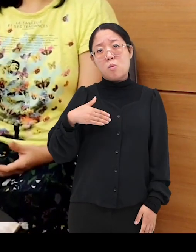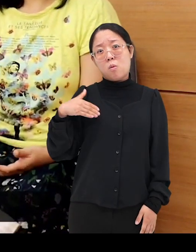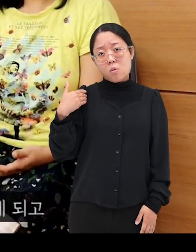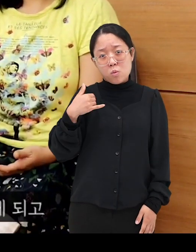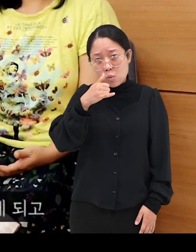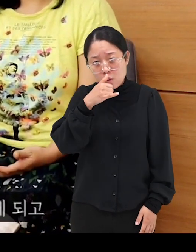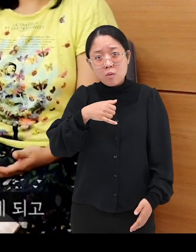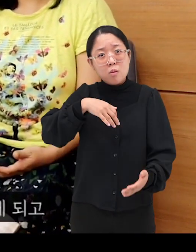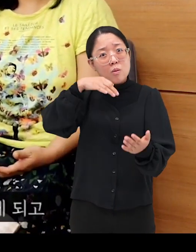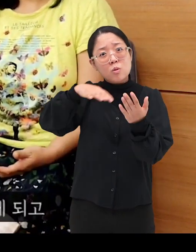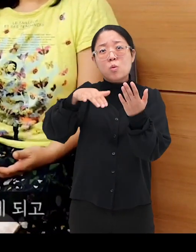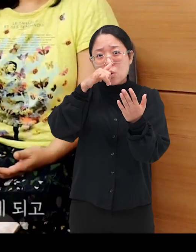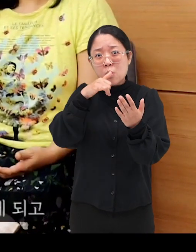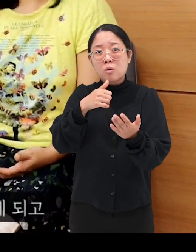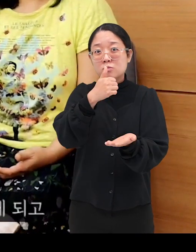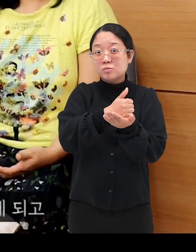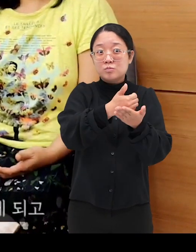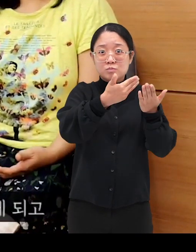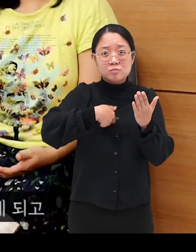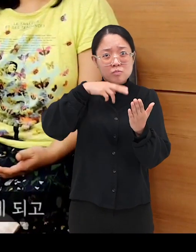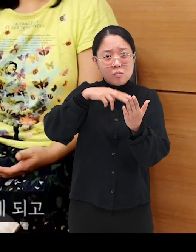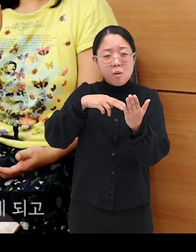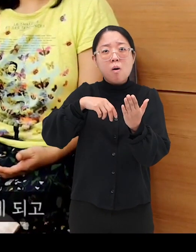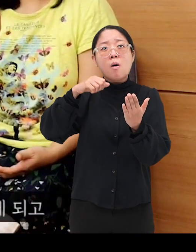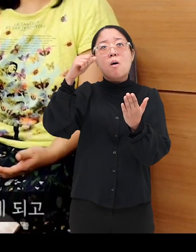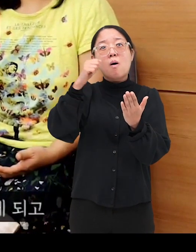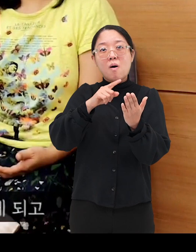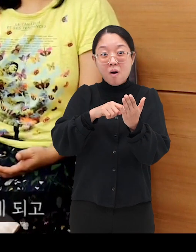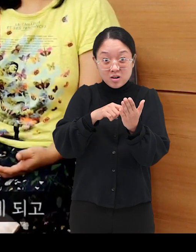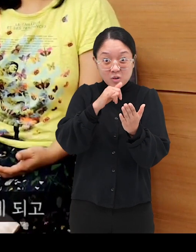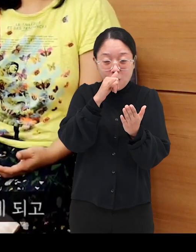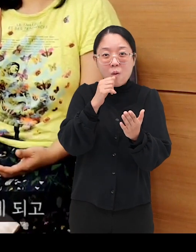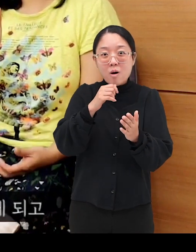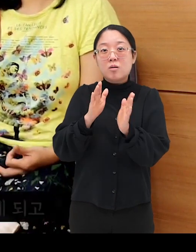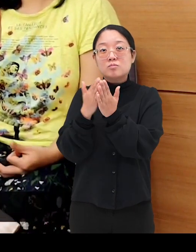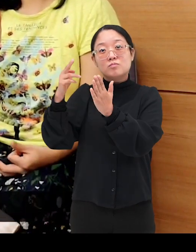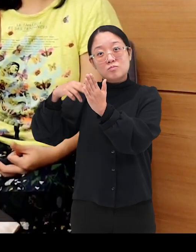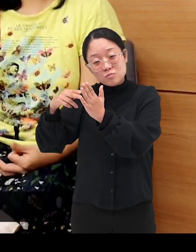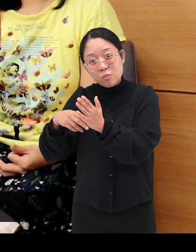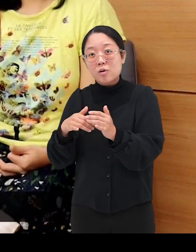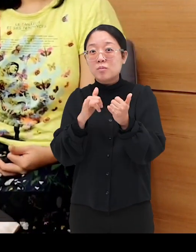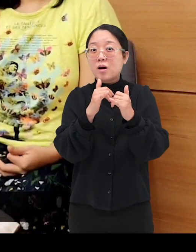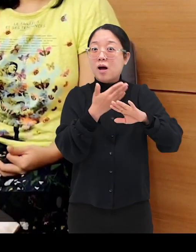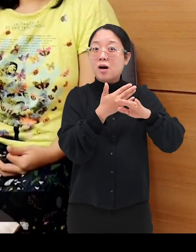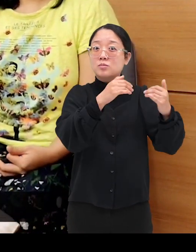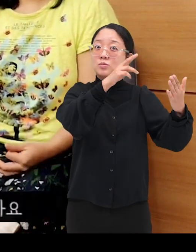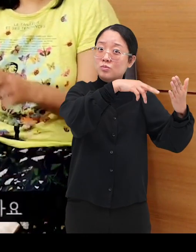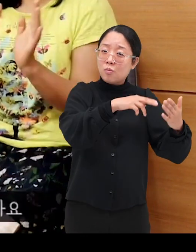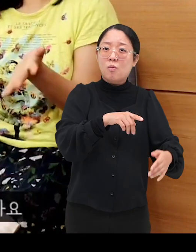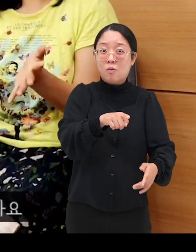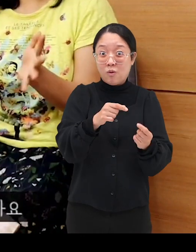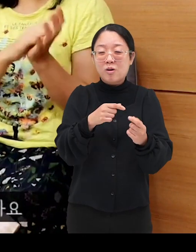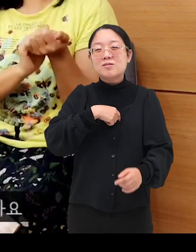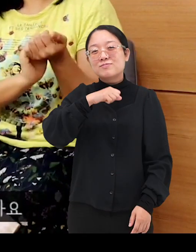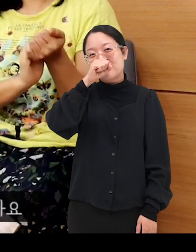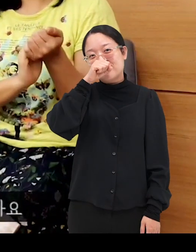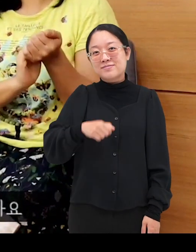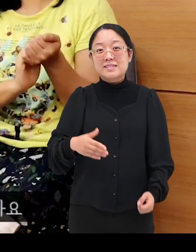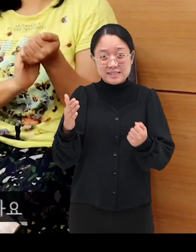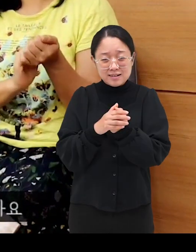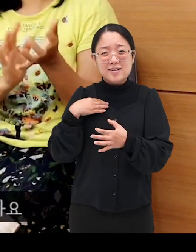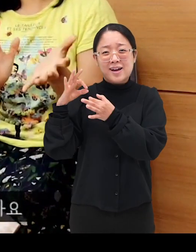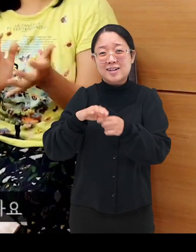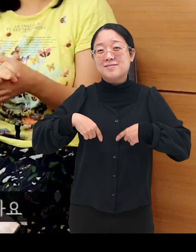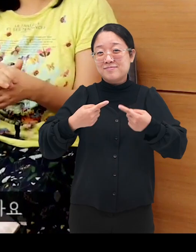내가 좀 몰랐던 분야의 그런 책들도 또 추천받아서 읽게 되고 그런 게 너무 좋아서 약간 책도 읽고 사람도